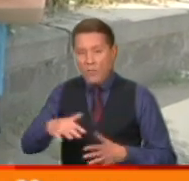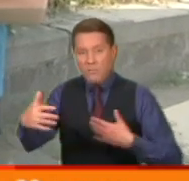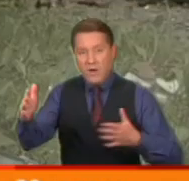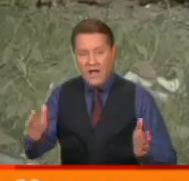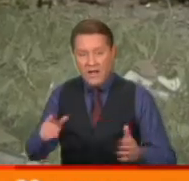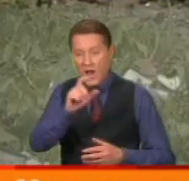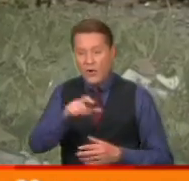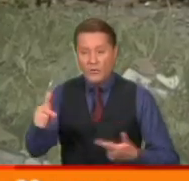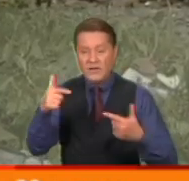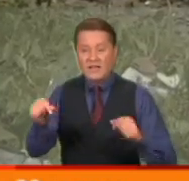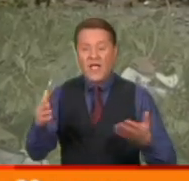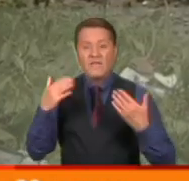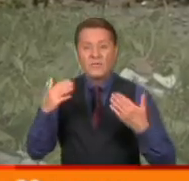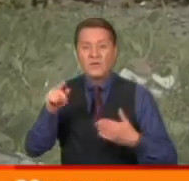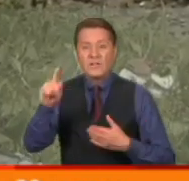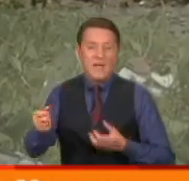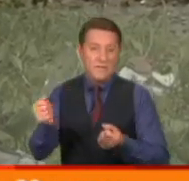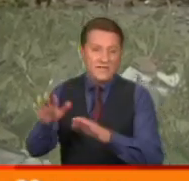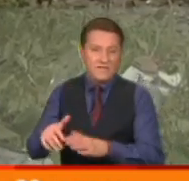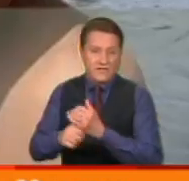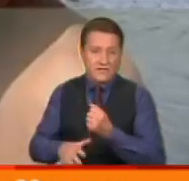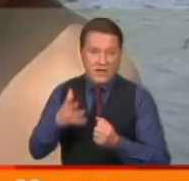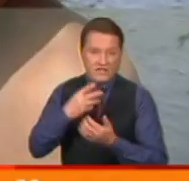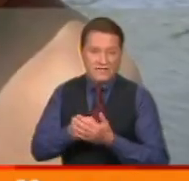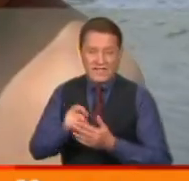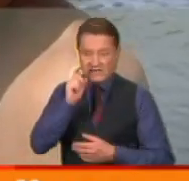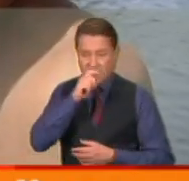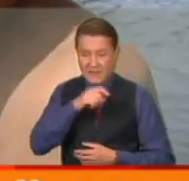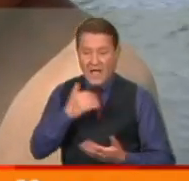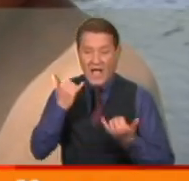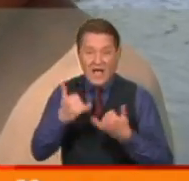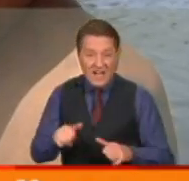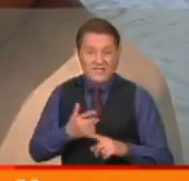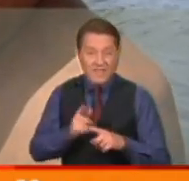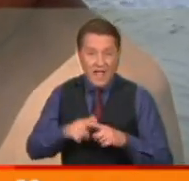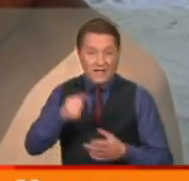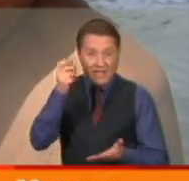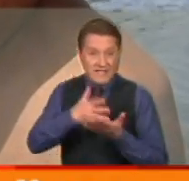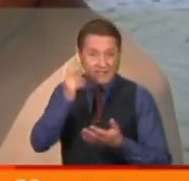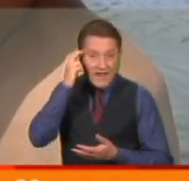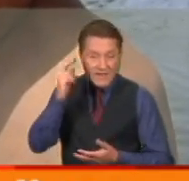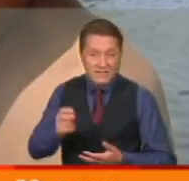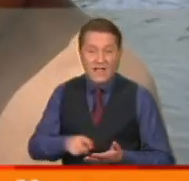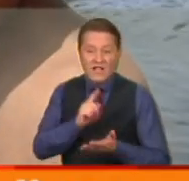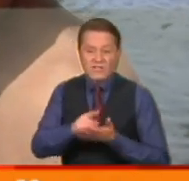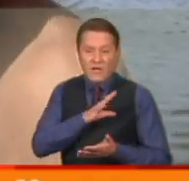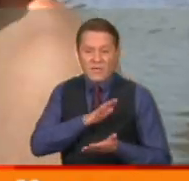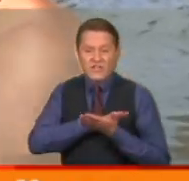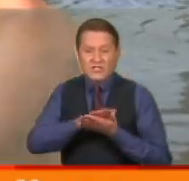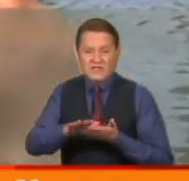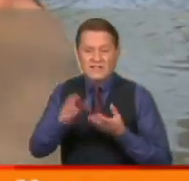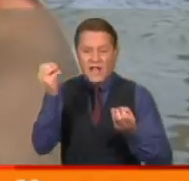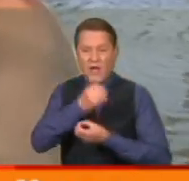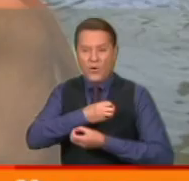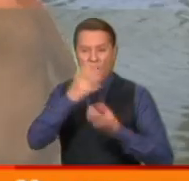де відпочивають, там і лишають своє сміття. Разве це столиця? Столиця повинна бути чиста,